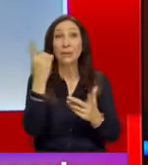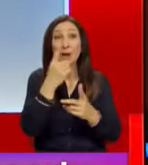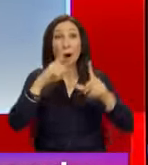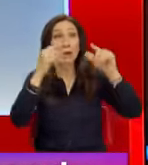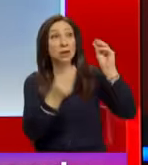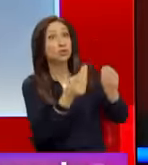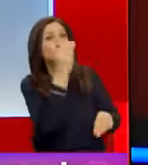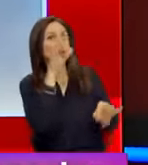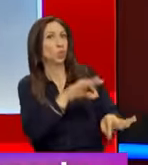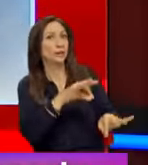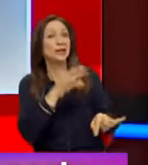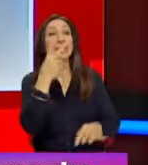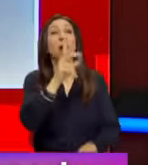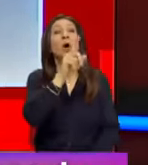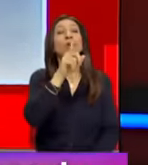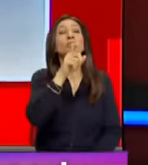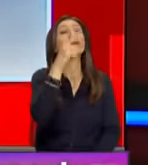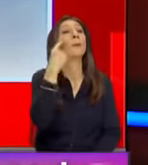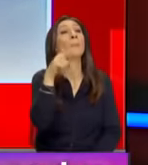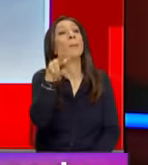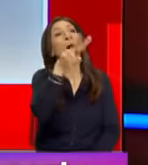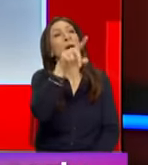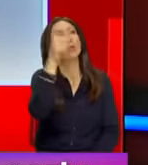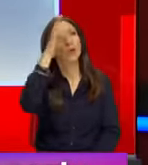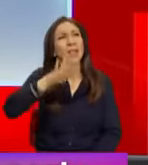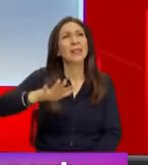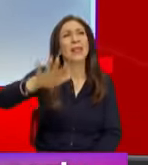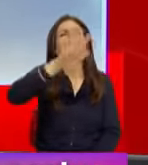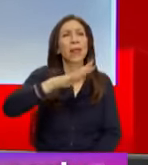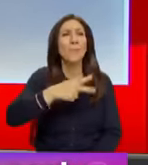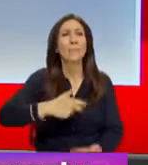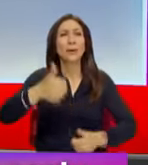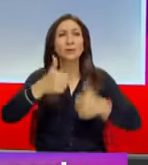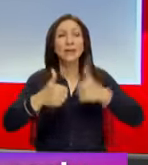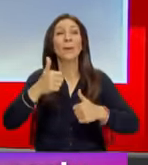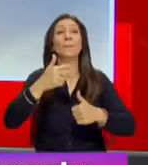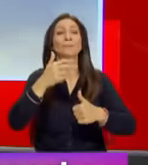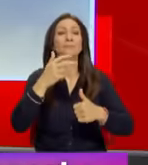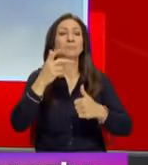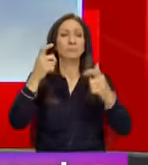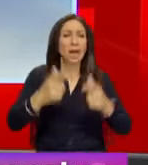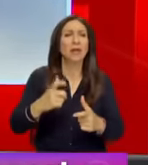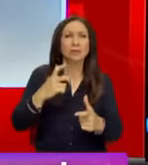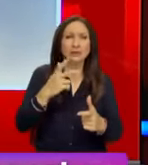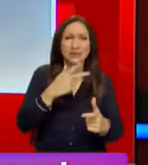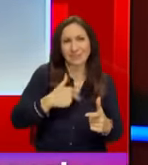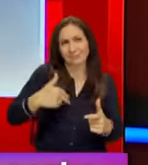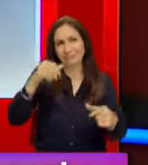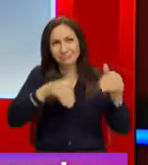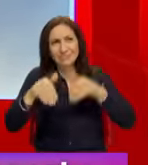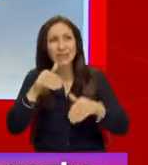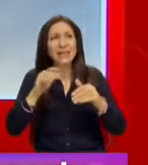bir harita var? Önce 2019, bakın Türkiye genelinde belediye başkanlıkları, yerel seçim ve aslında